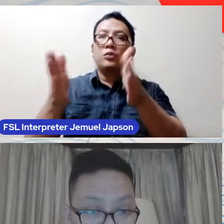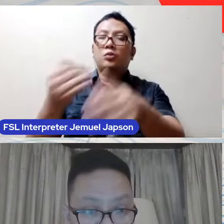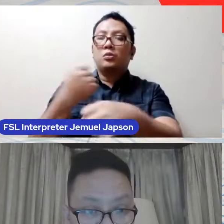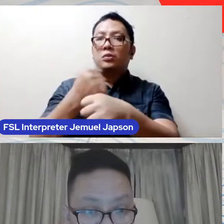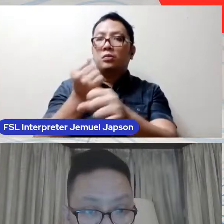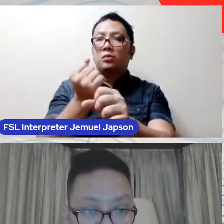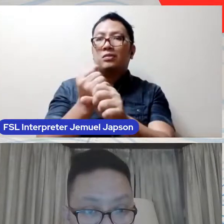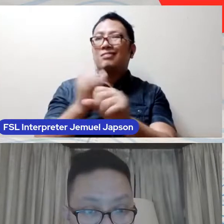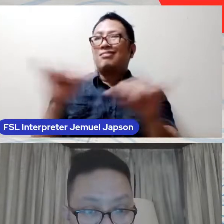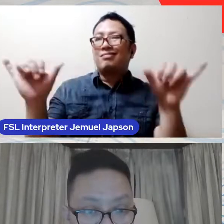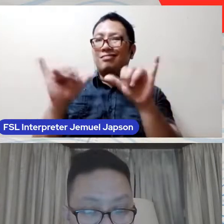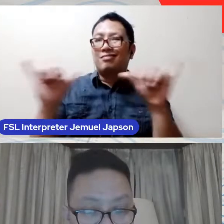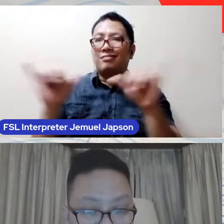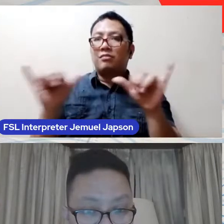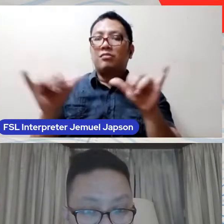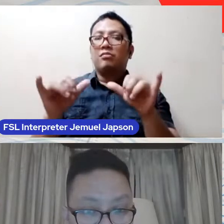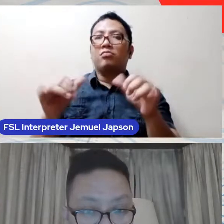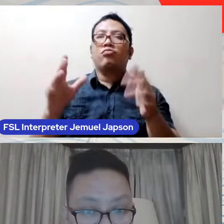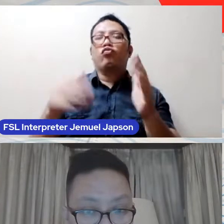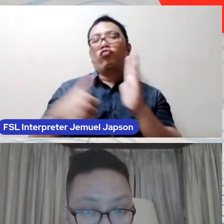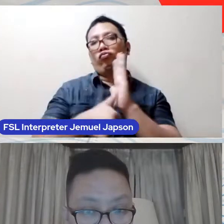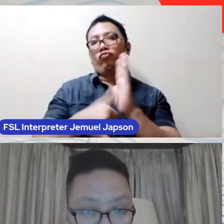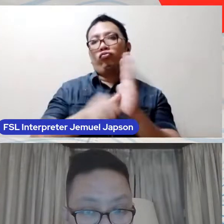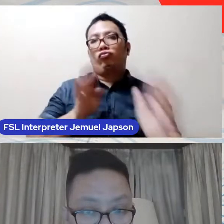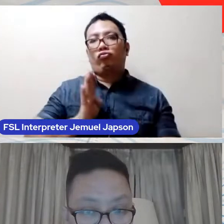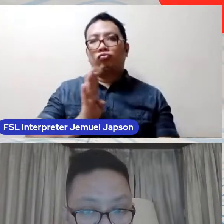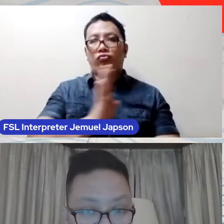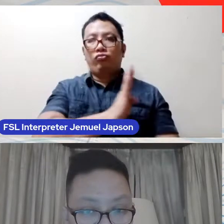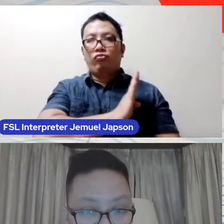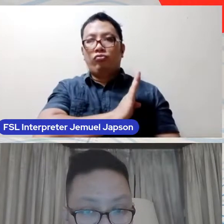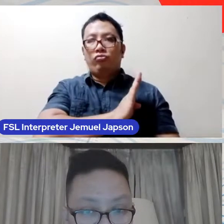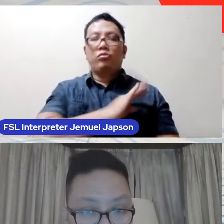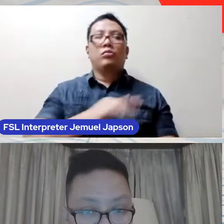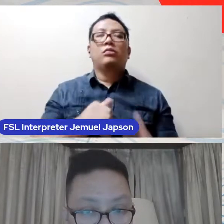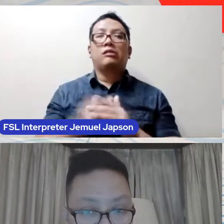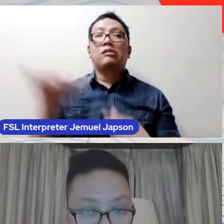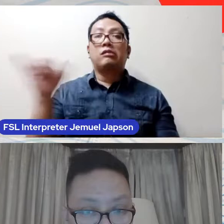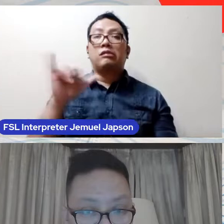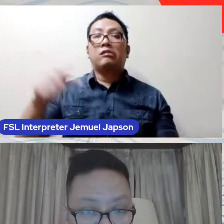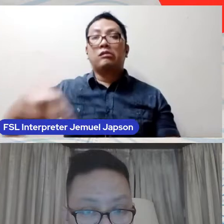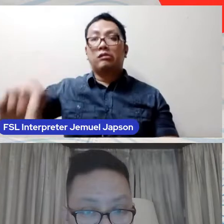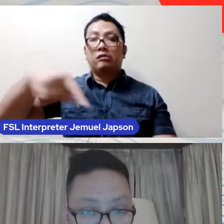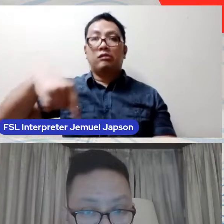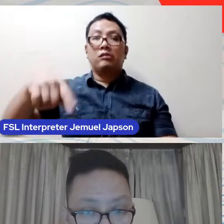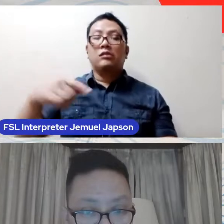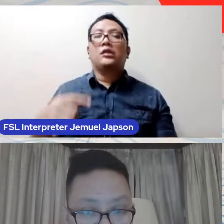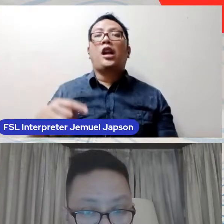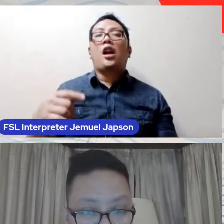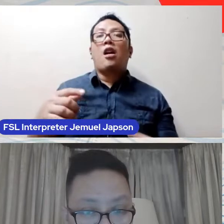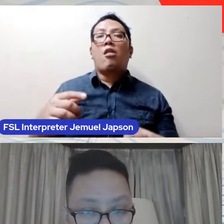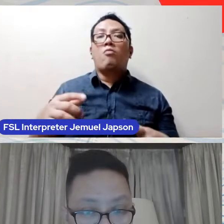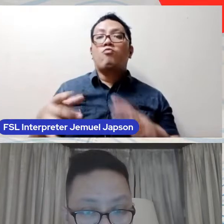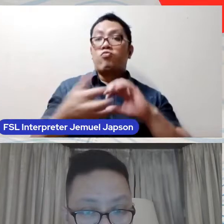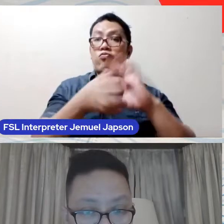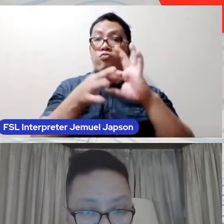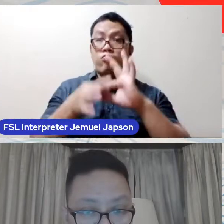na rin sa electoral board. So parang sila yung halos kaparehas niyan. So sila po in coordination